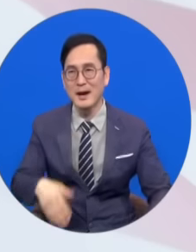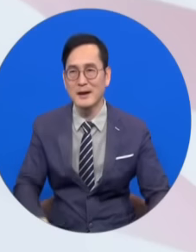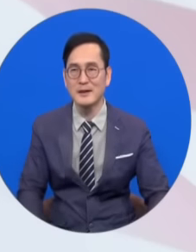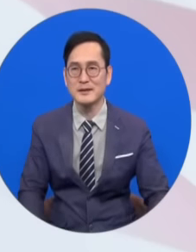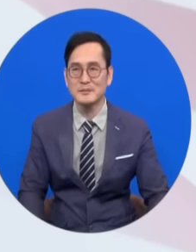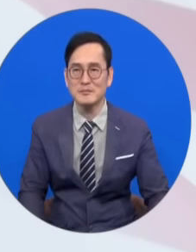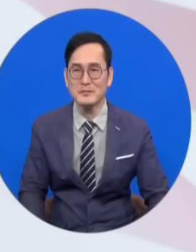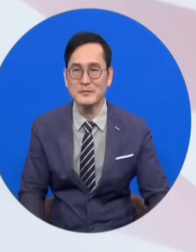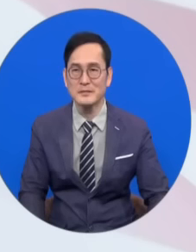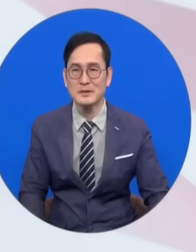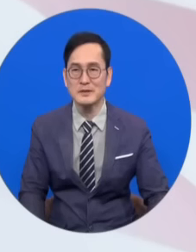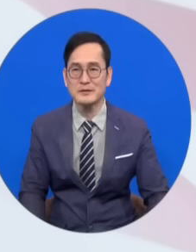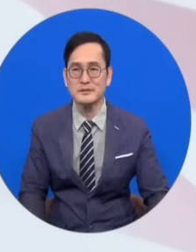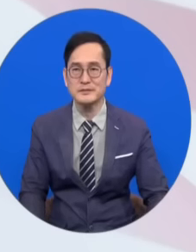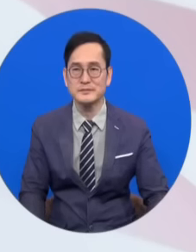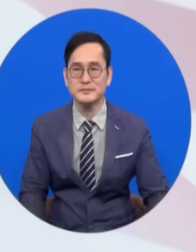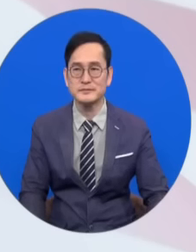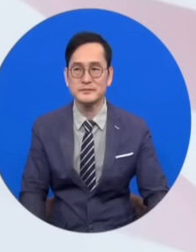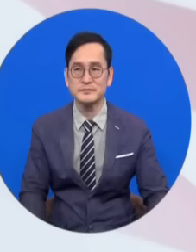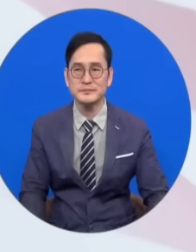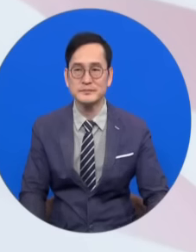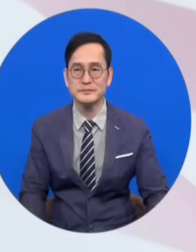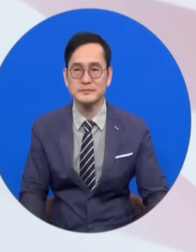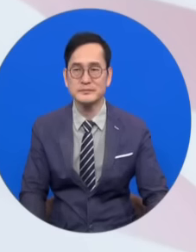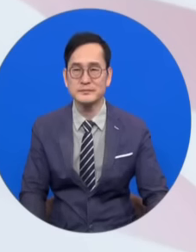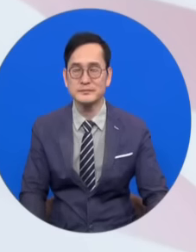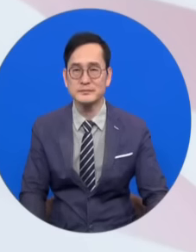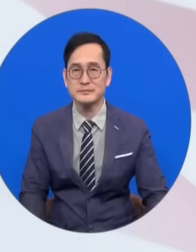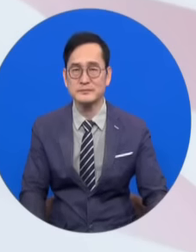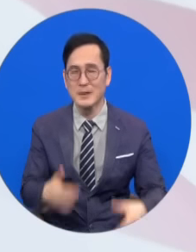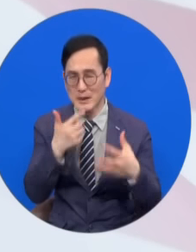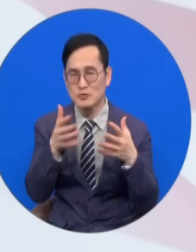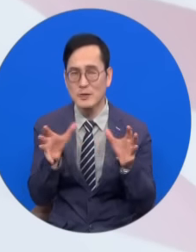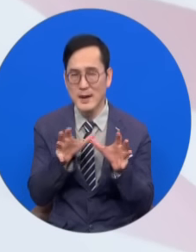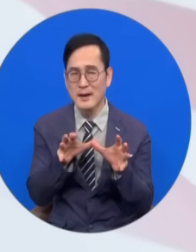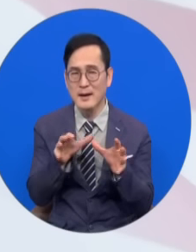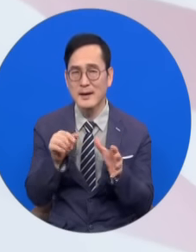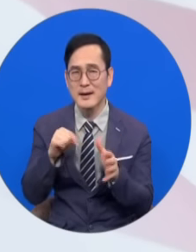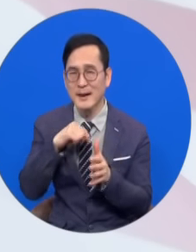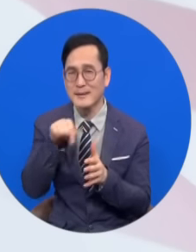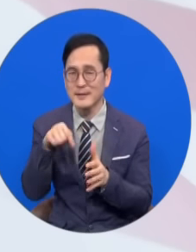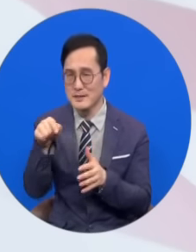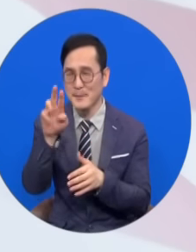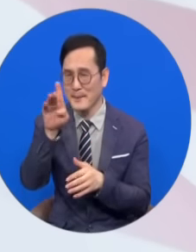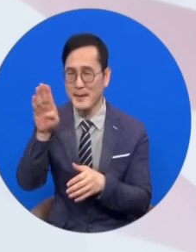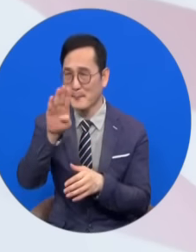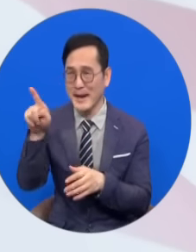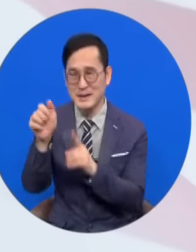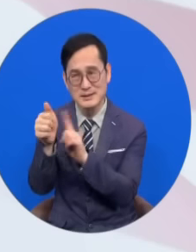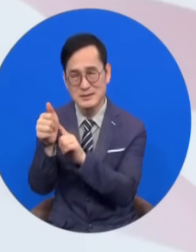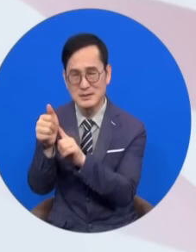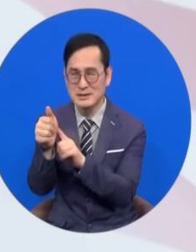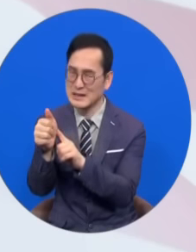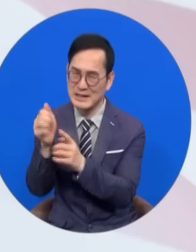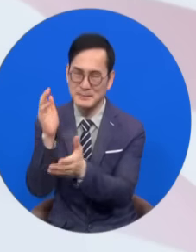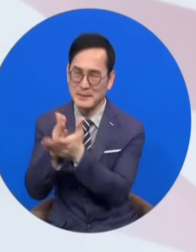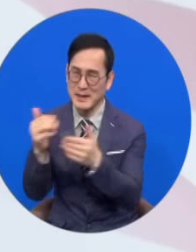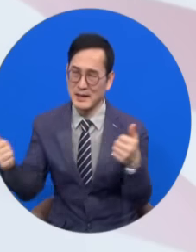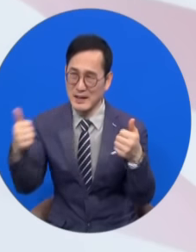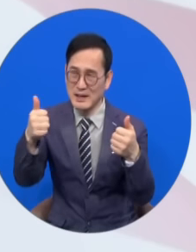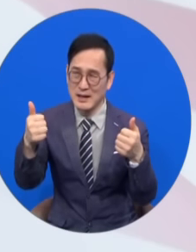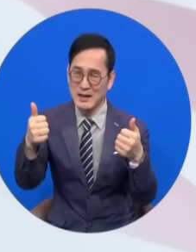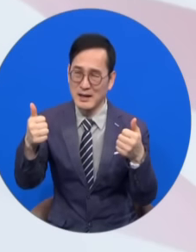여사가 50% 지금 미국 민주당 내에서이 바이든 대안으로 제기됐던이 해리스